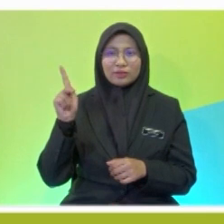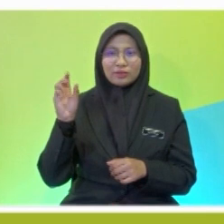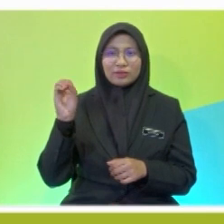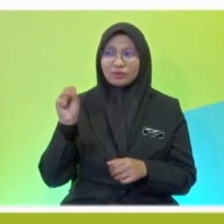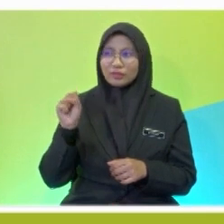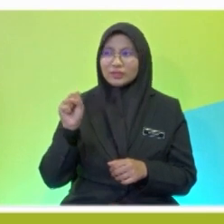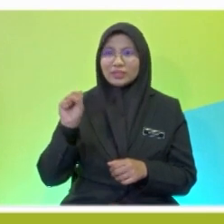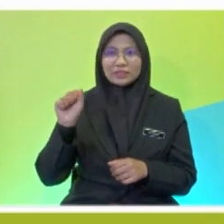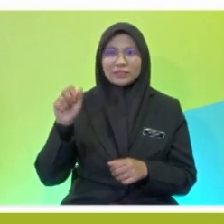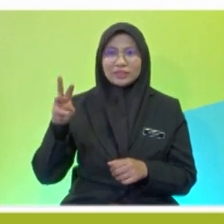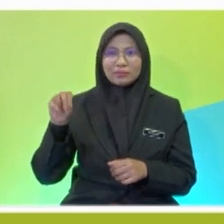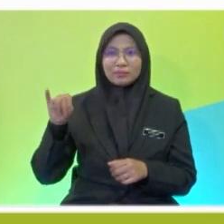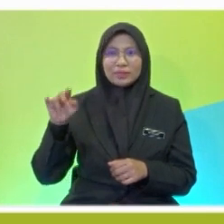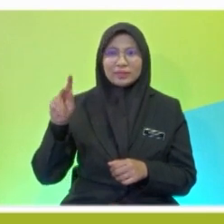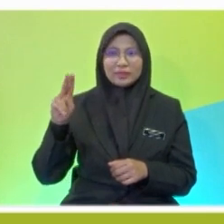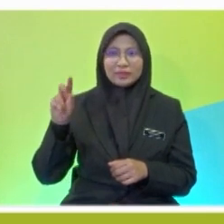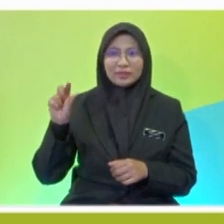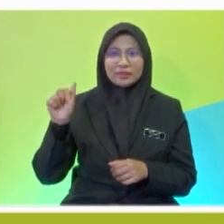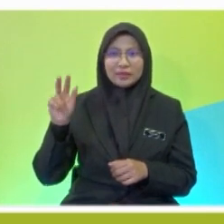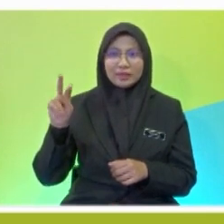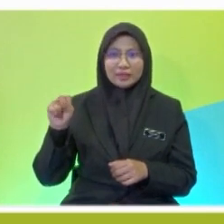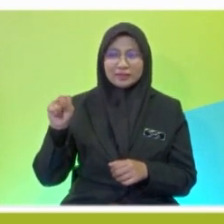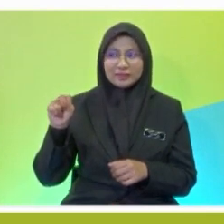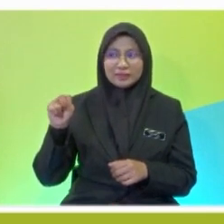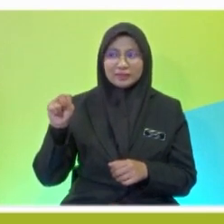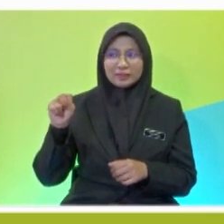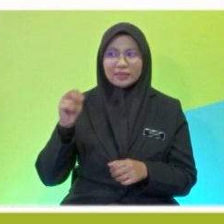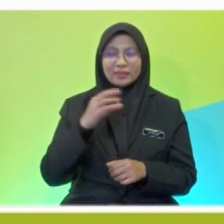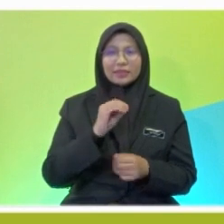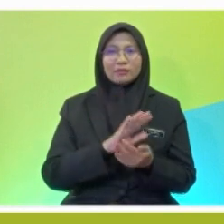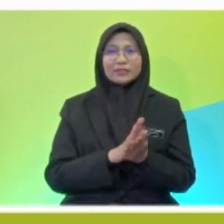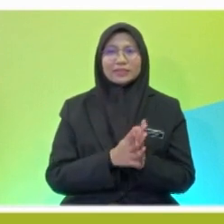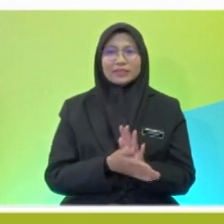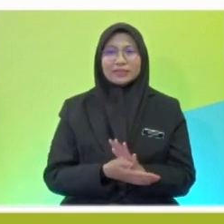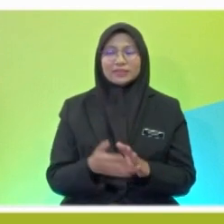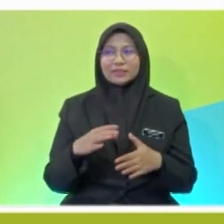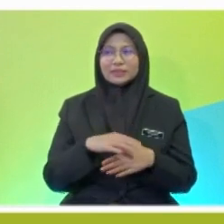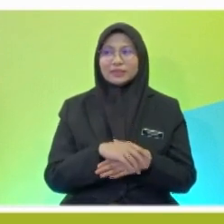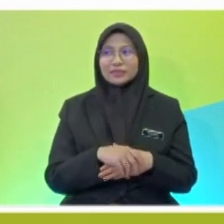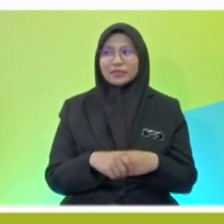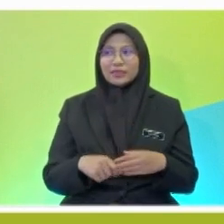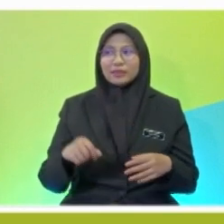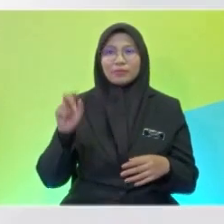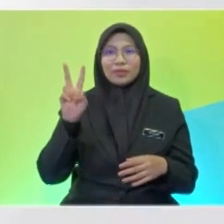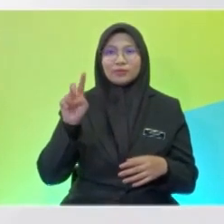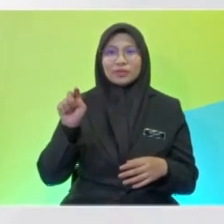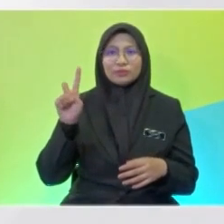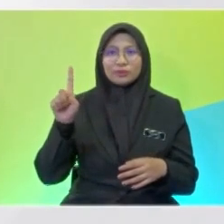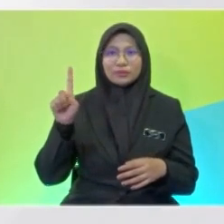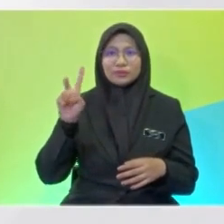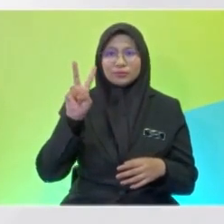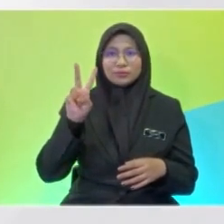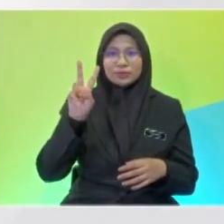yaitu berjumlah 210 Ringgit jadi ini ialah kuas yang perlu dibiaya oleh